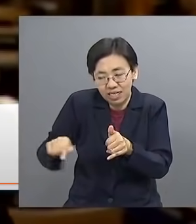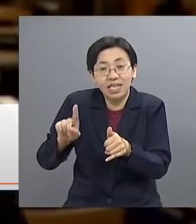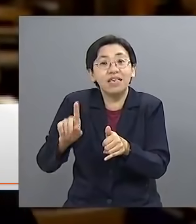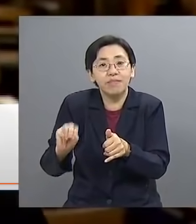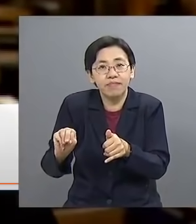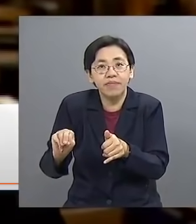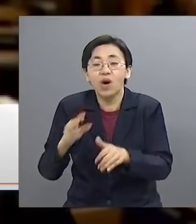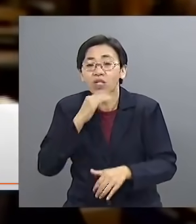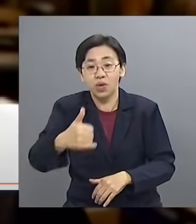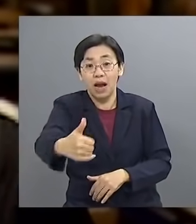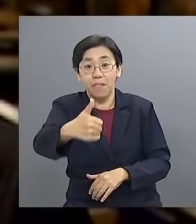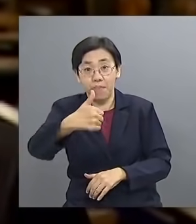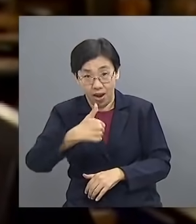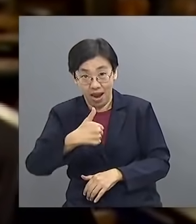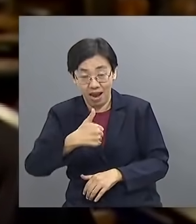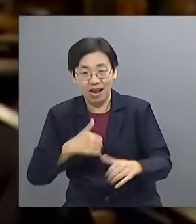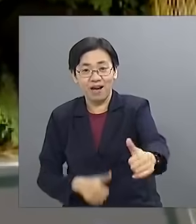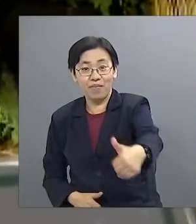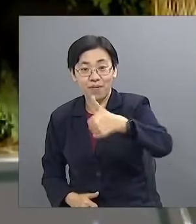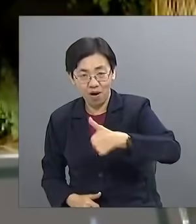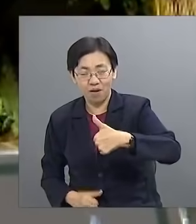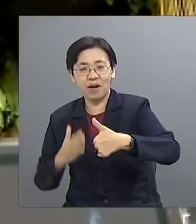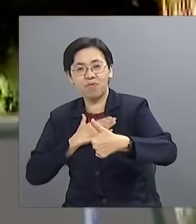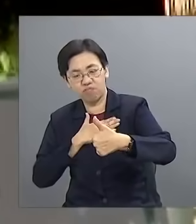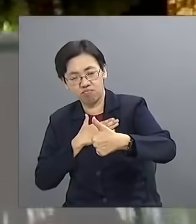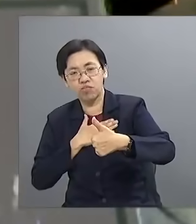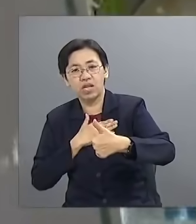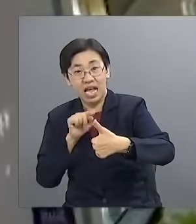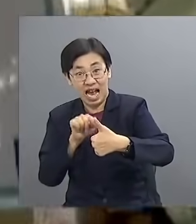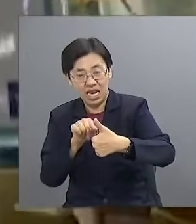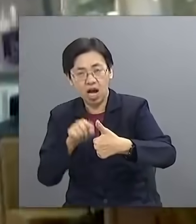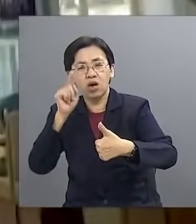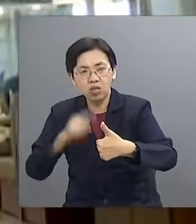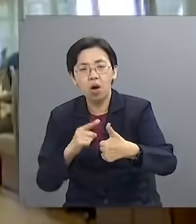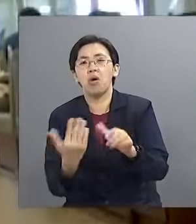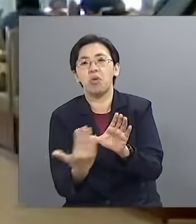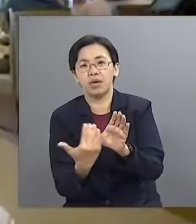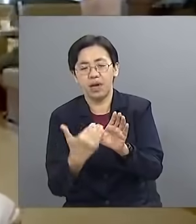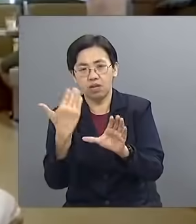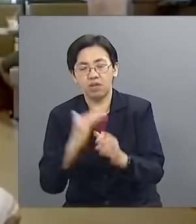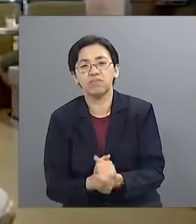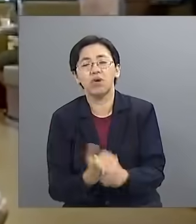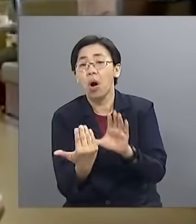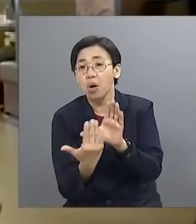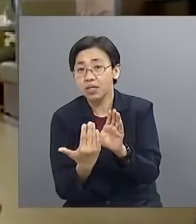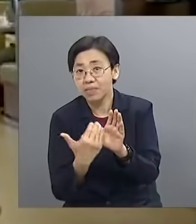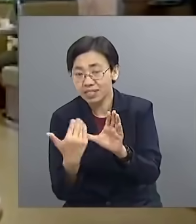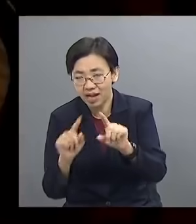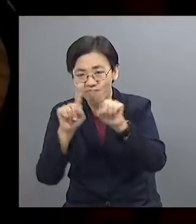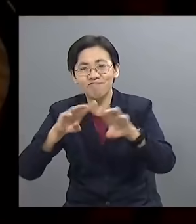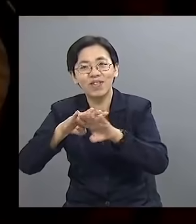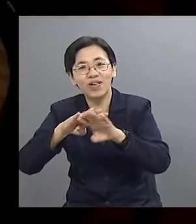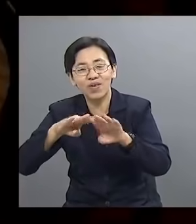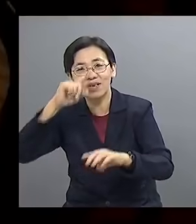ราจะมีการให้ลูกค้าลงคัดกรองนะครับลงชื่อแล้วก็มีสแกนQR code ไทยชนะนะครับแล้ว